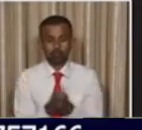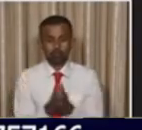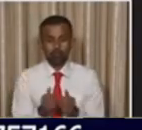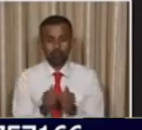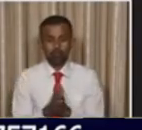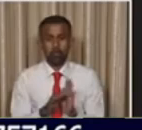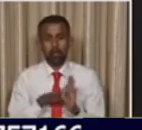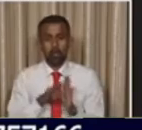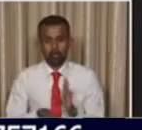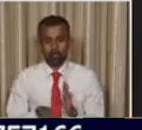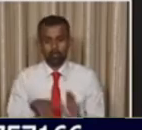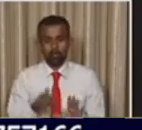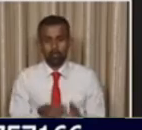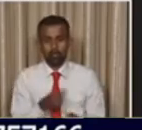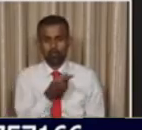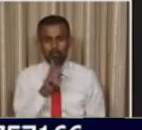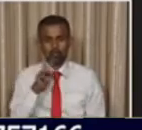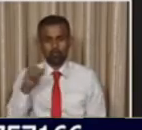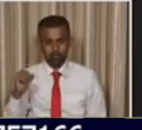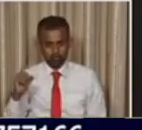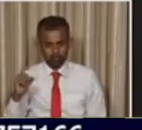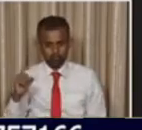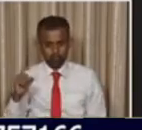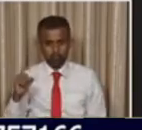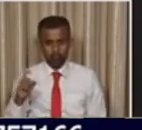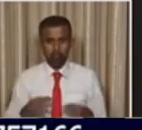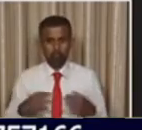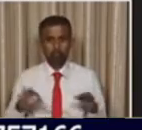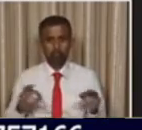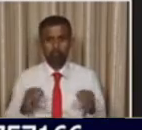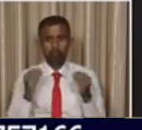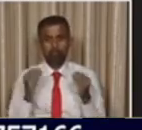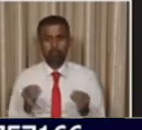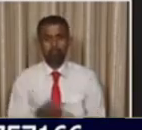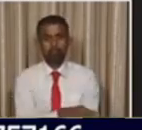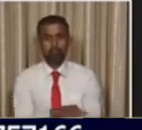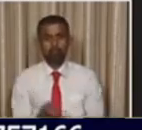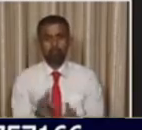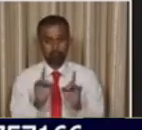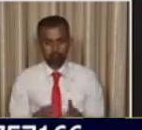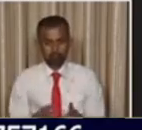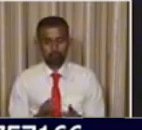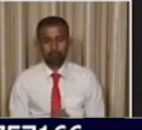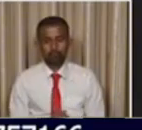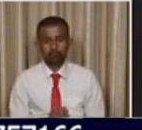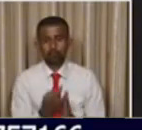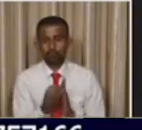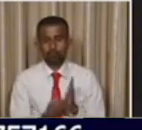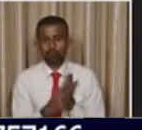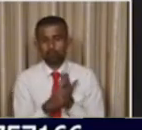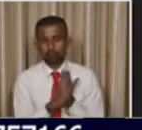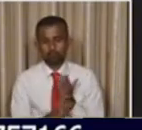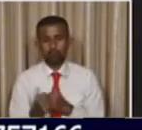අඩු වෙනවා වසර 13 දක්වා ඔවුන්ව නිදහස් කරනවා. එතකොට ඒ ක්‍රමයට ඒ රෙගුලාසි රීති